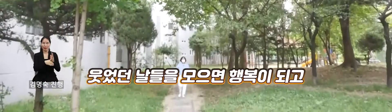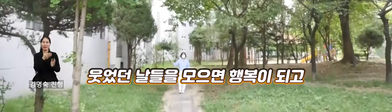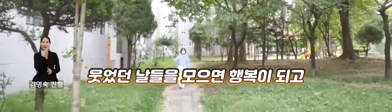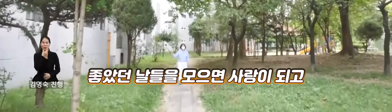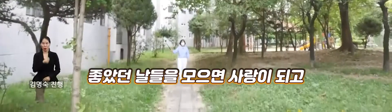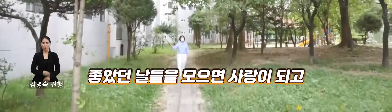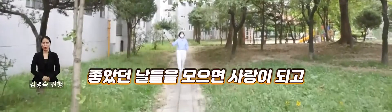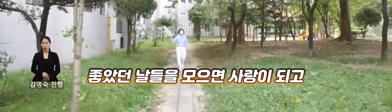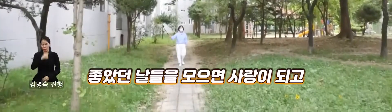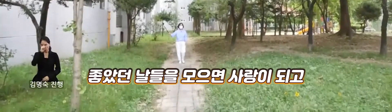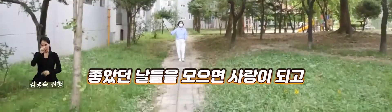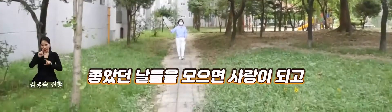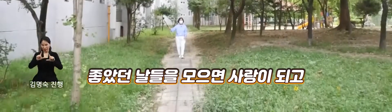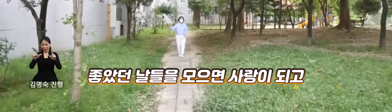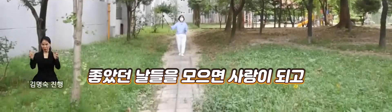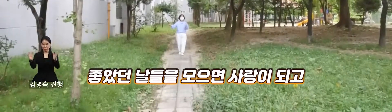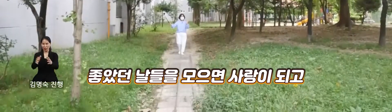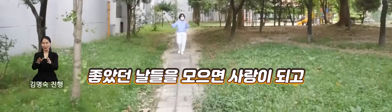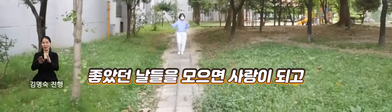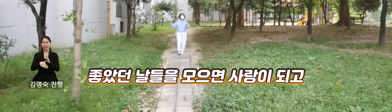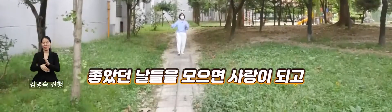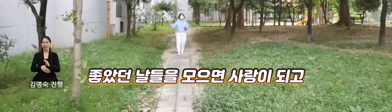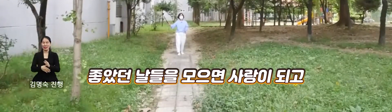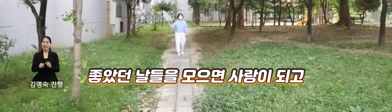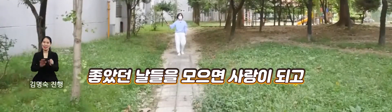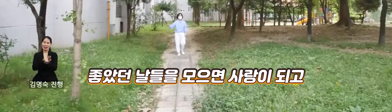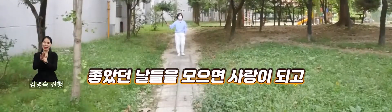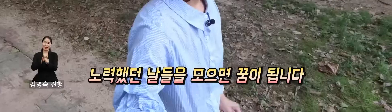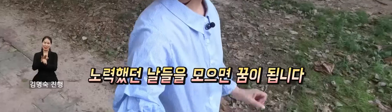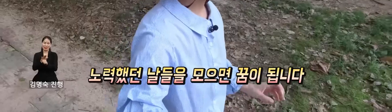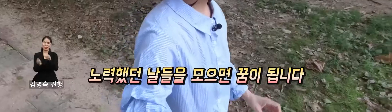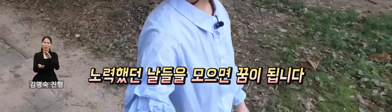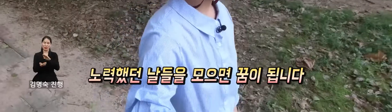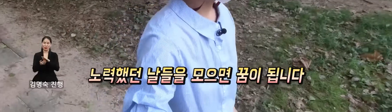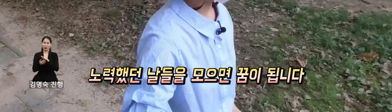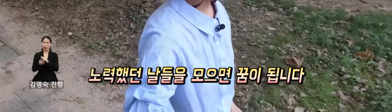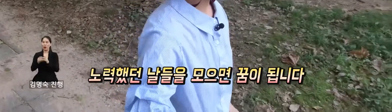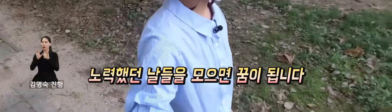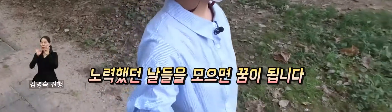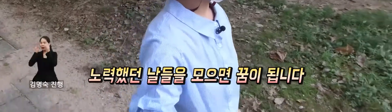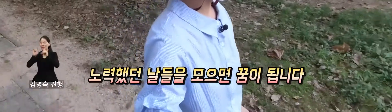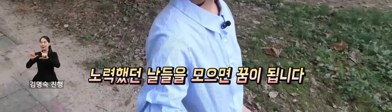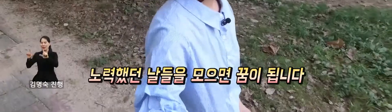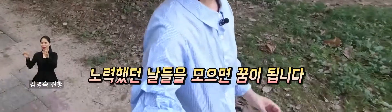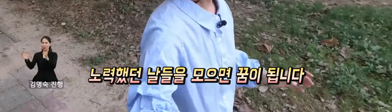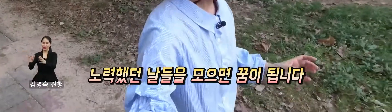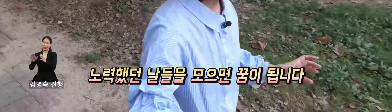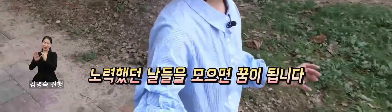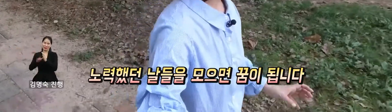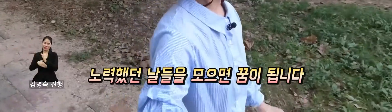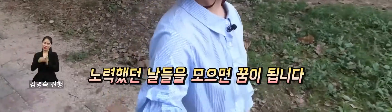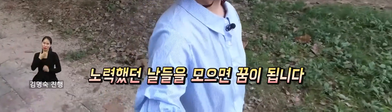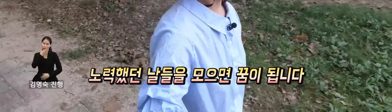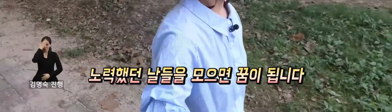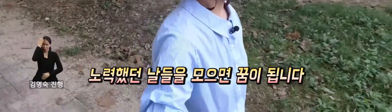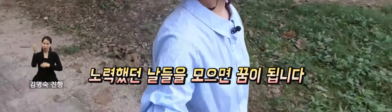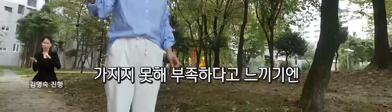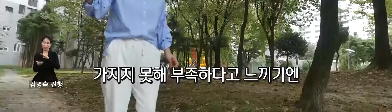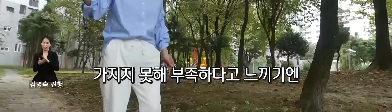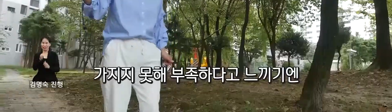되고 좋았던 날들을 모으면 사랑이 되고 또 노력했던 날들을 모으면 꿈이